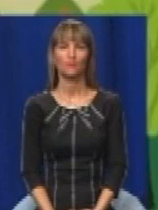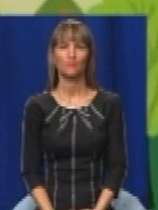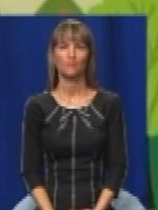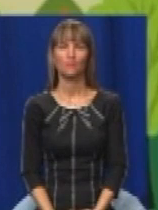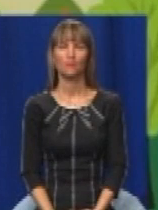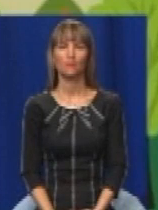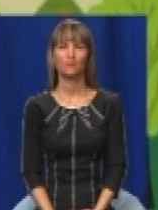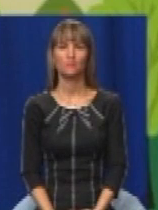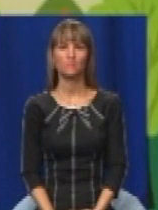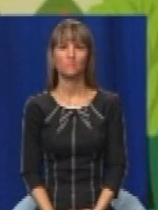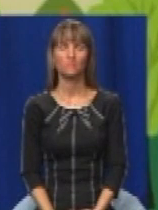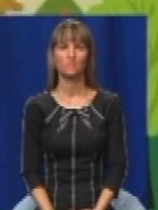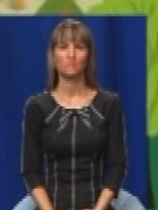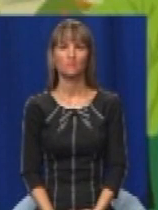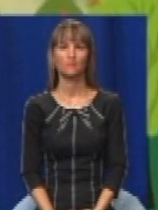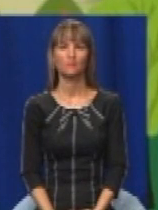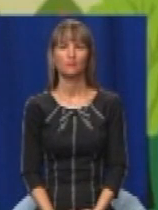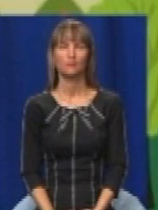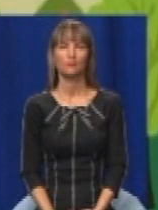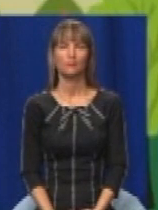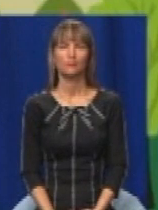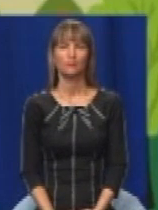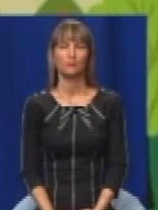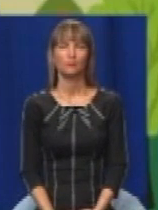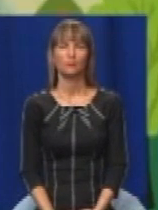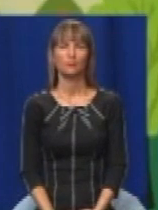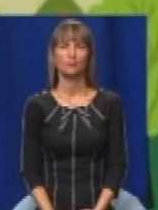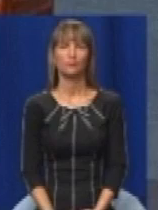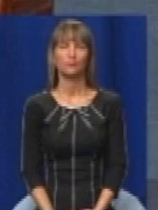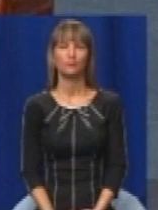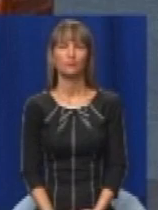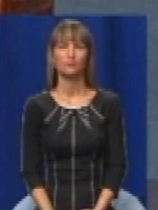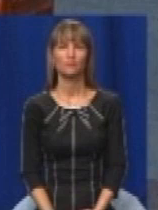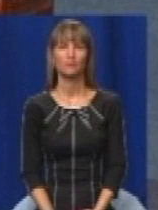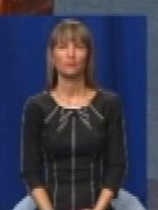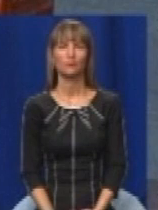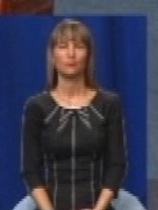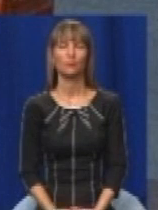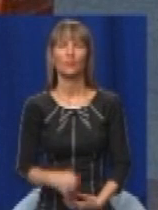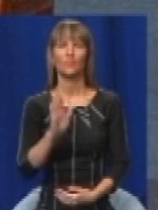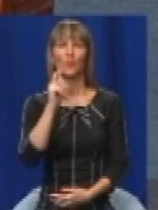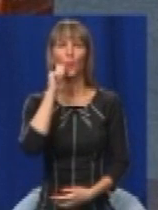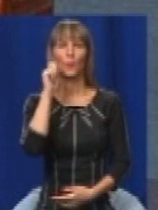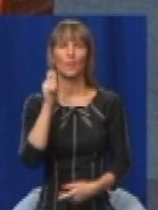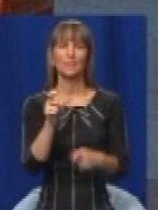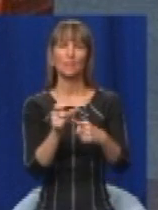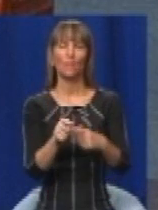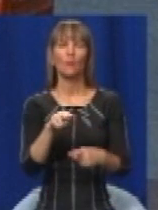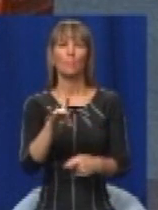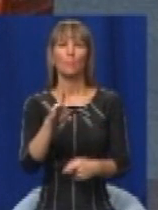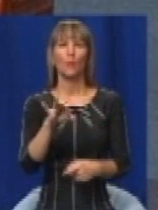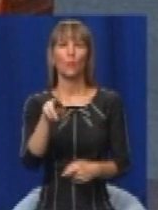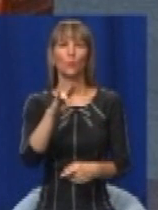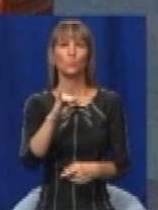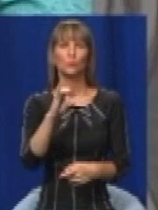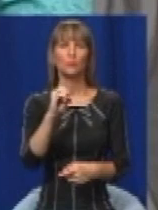От власне, в Україні слово «продюсер» набуло